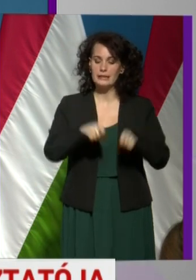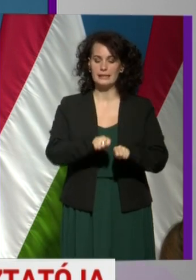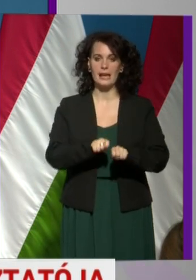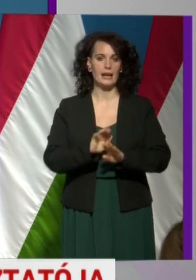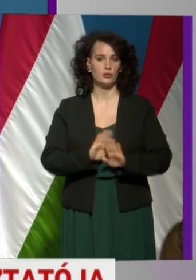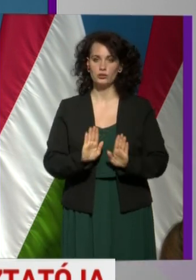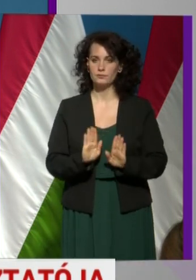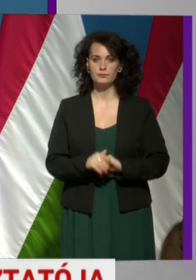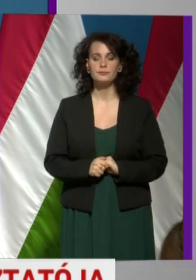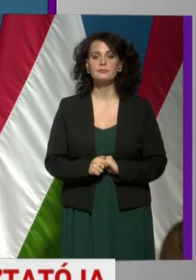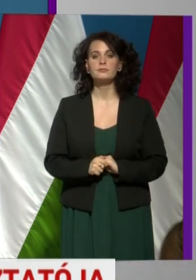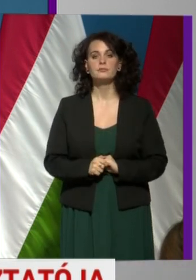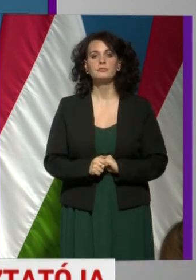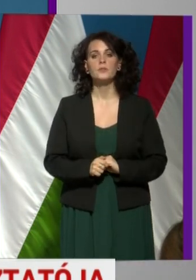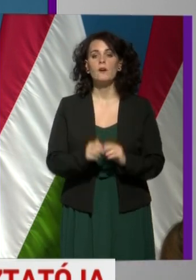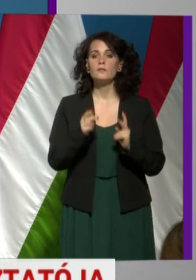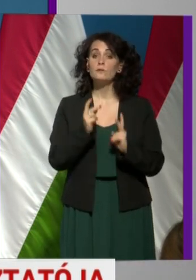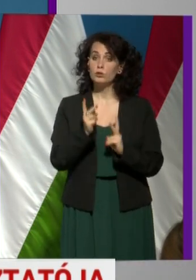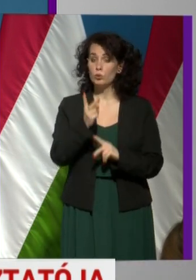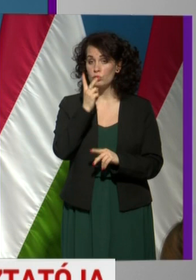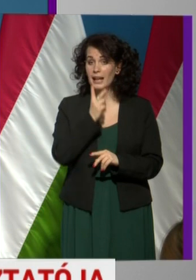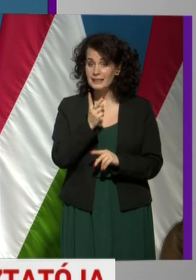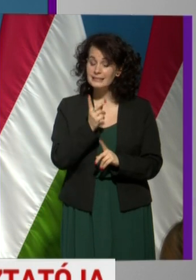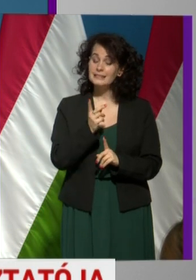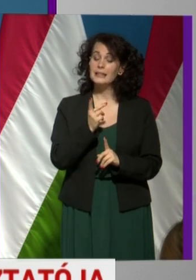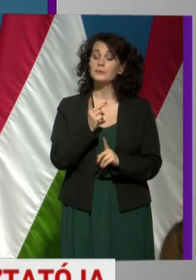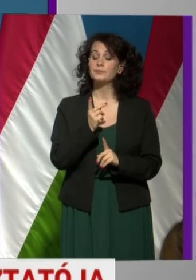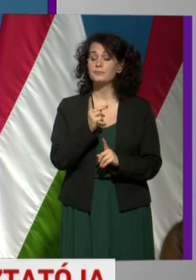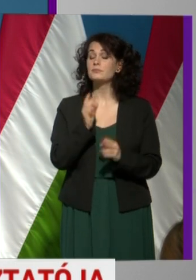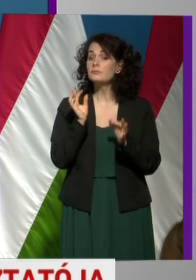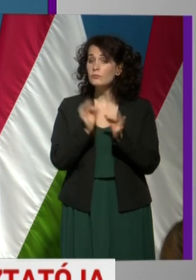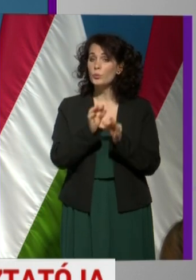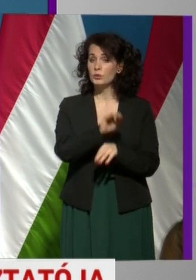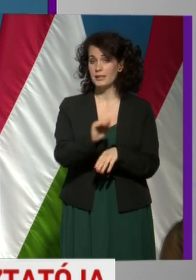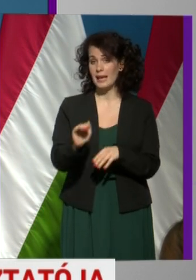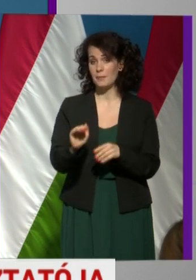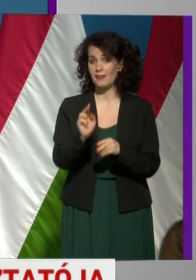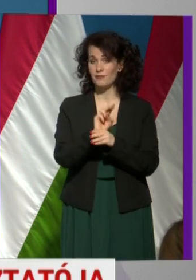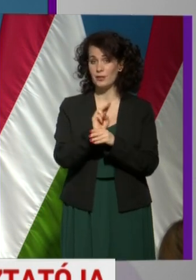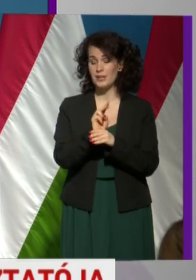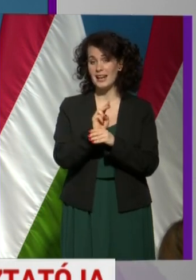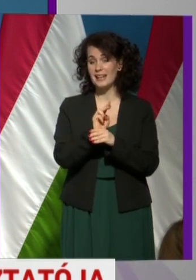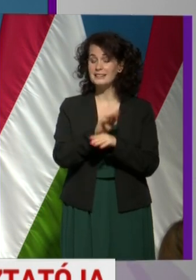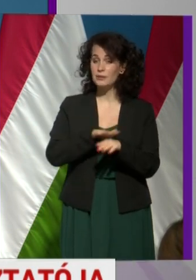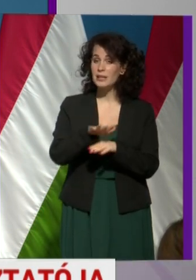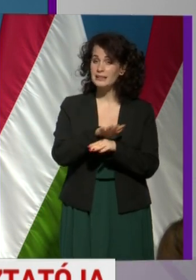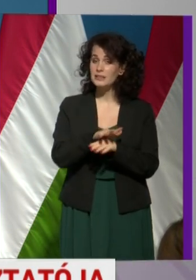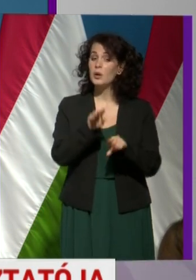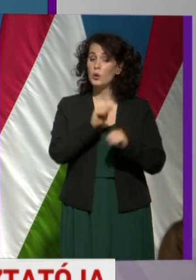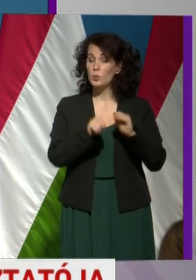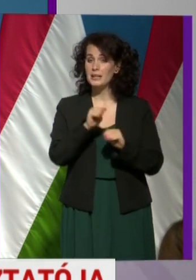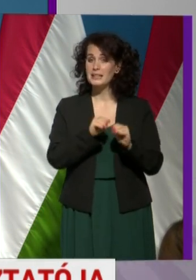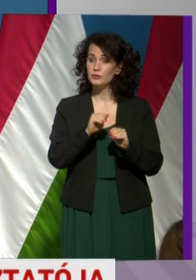zárást. Fontos azt is látni, hogy egyébként pont a gyermekfelügyelet területén a kollégiumok